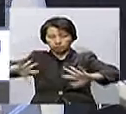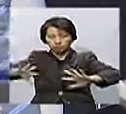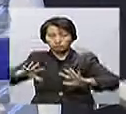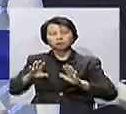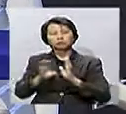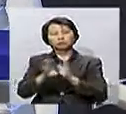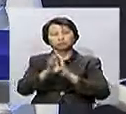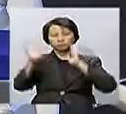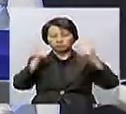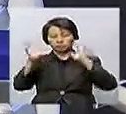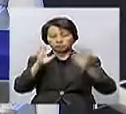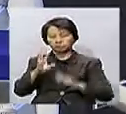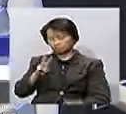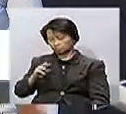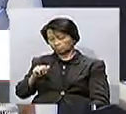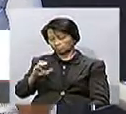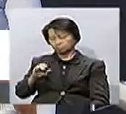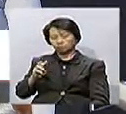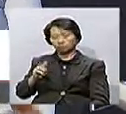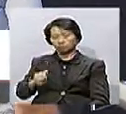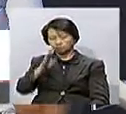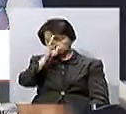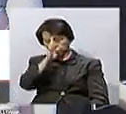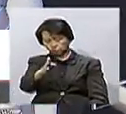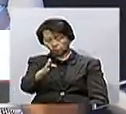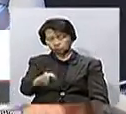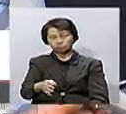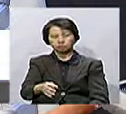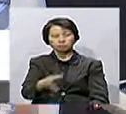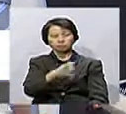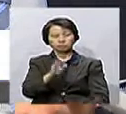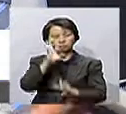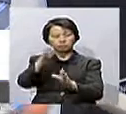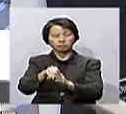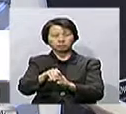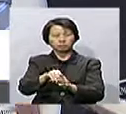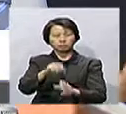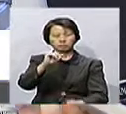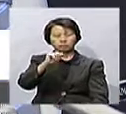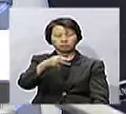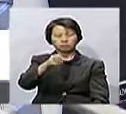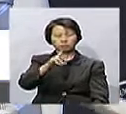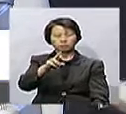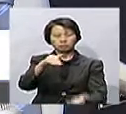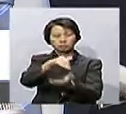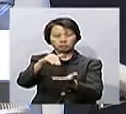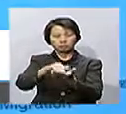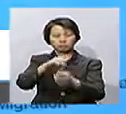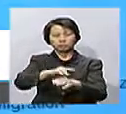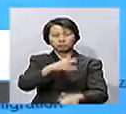ni, NADMA is our focal point. Alright, it also involves AHA Center in